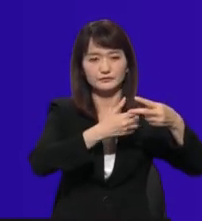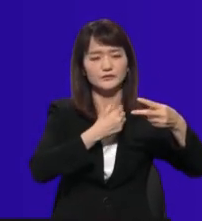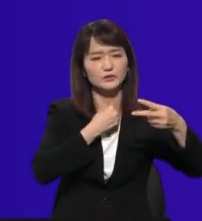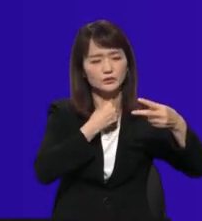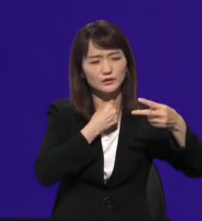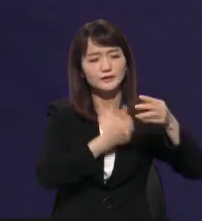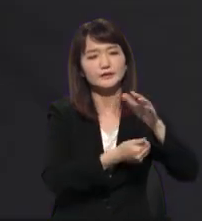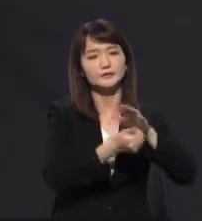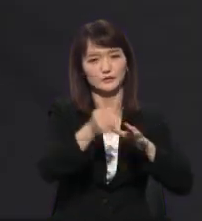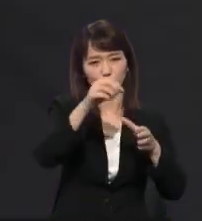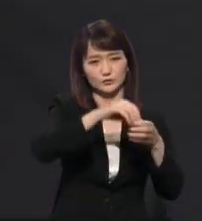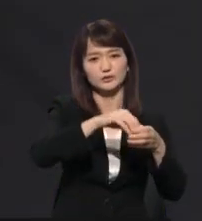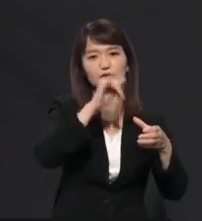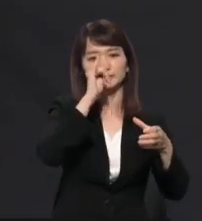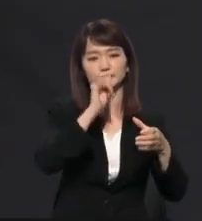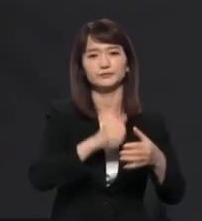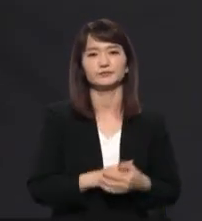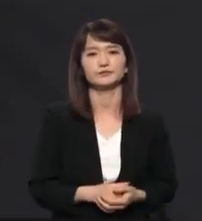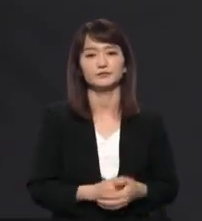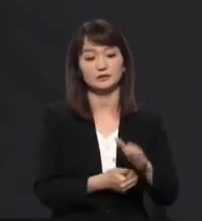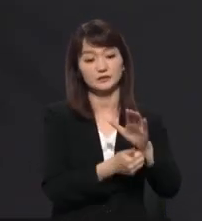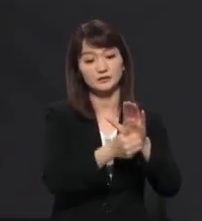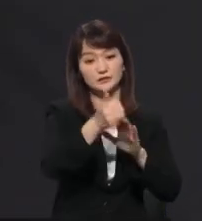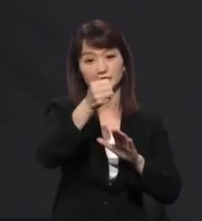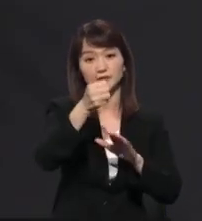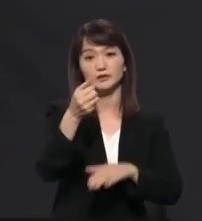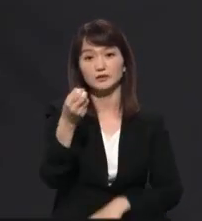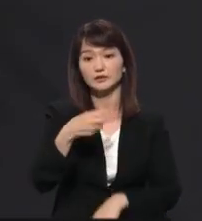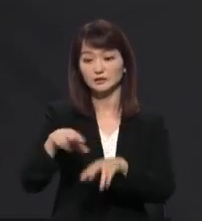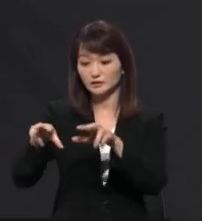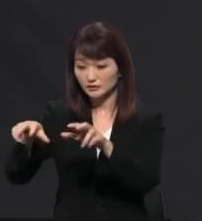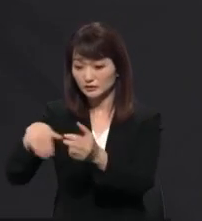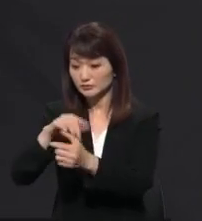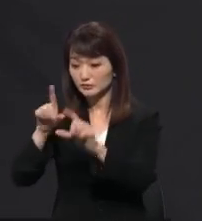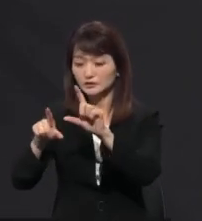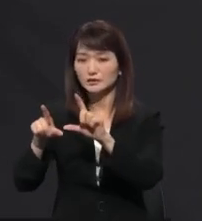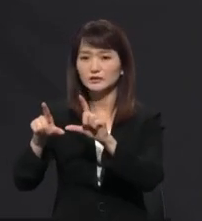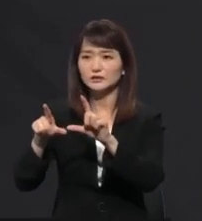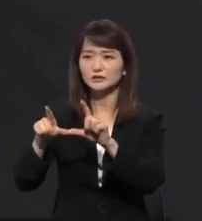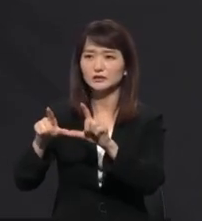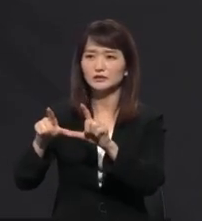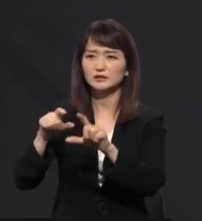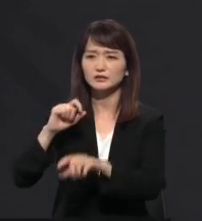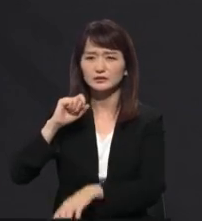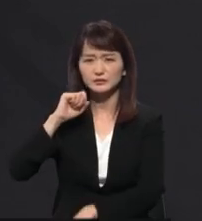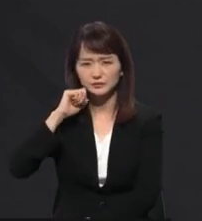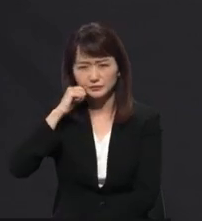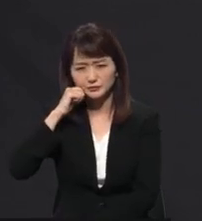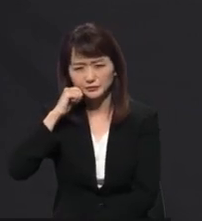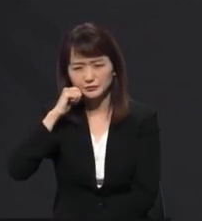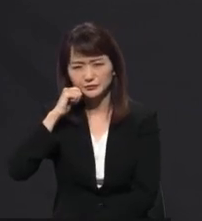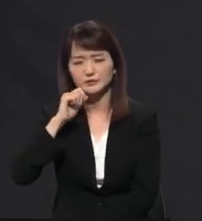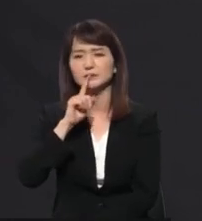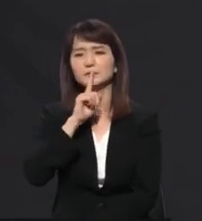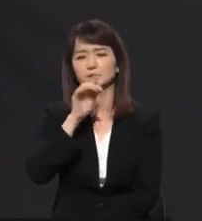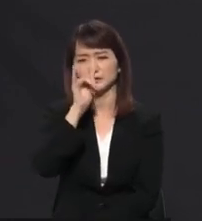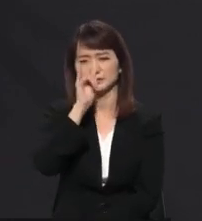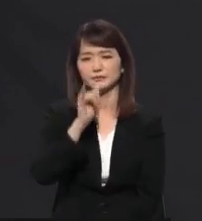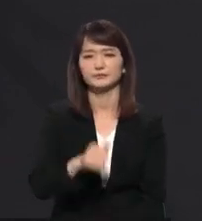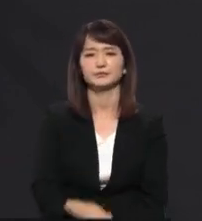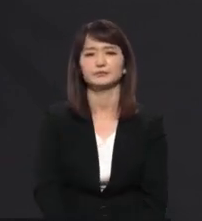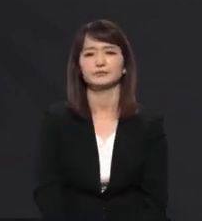같이 있는 것이죠 그래서 그런 희망과 저희가 현실적으로 겪고 있는이 문제의 차이를 이야기하고 있는 것